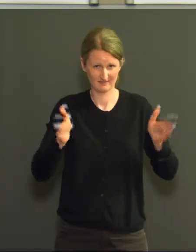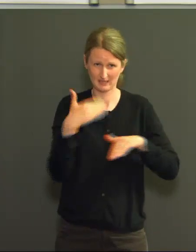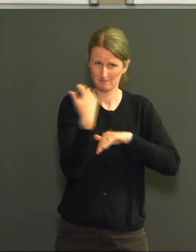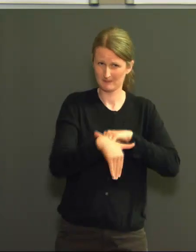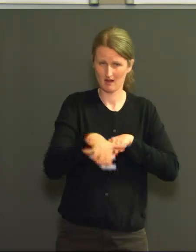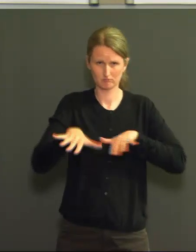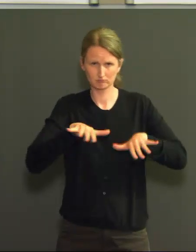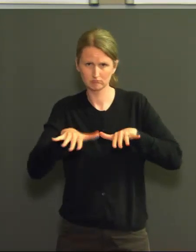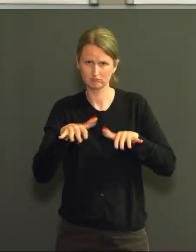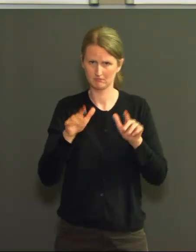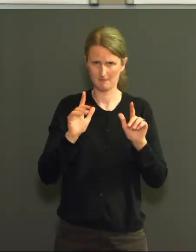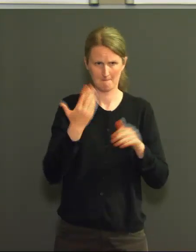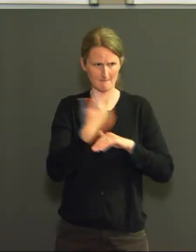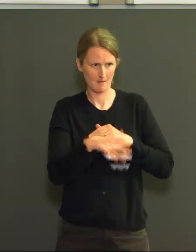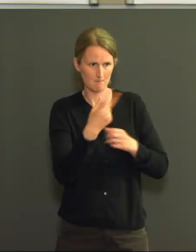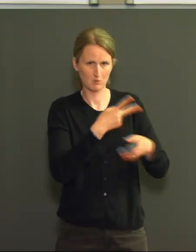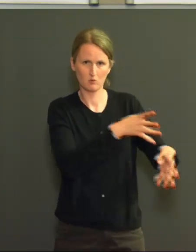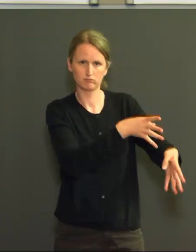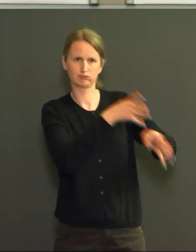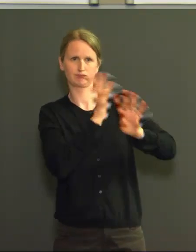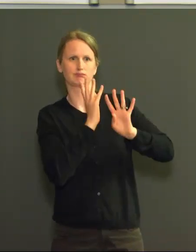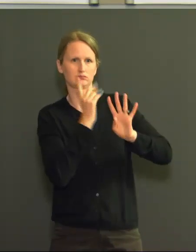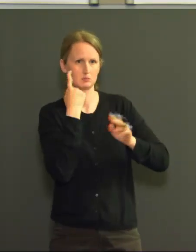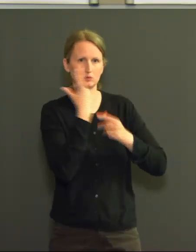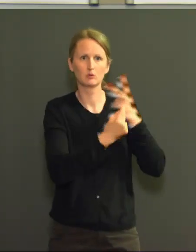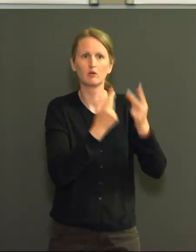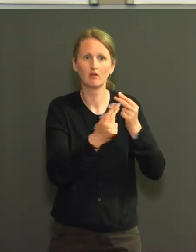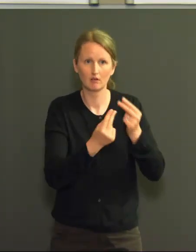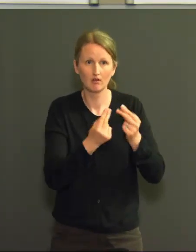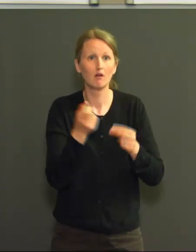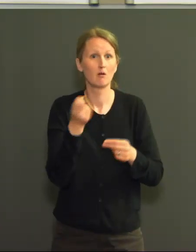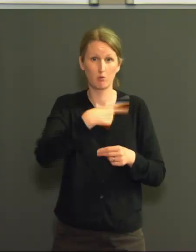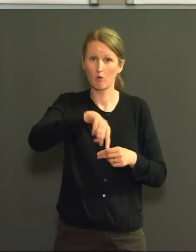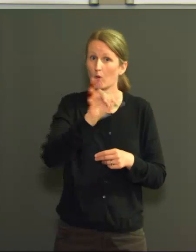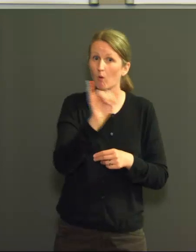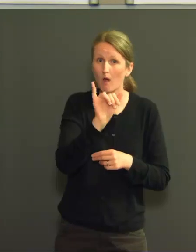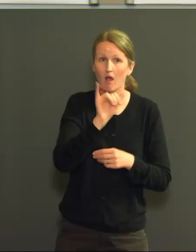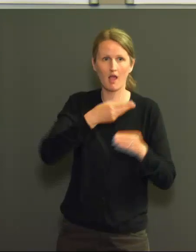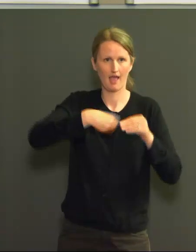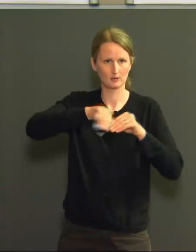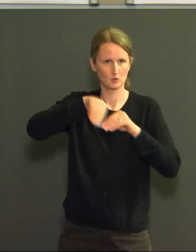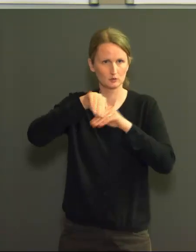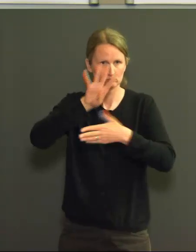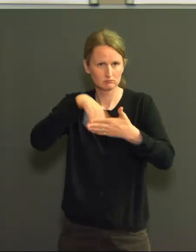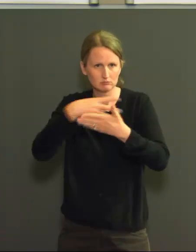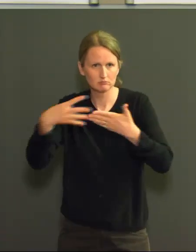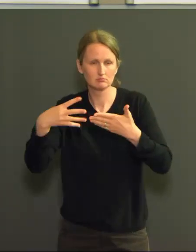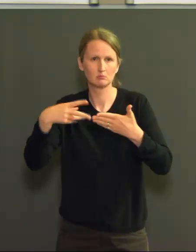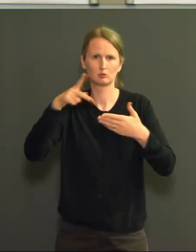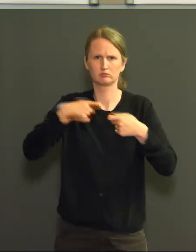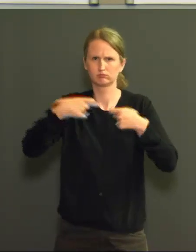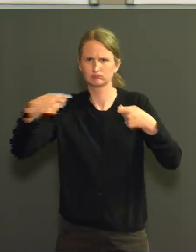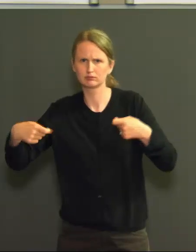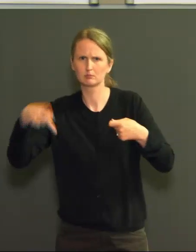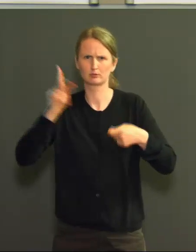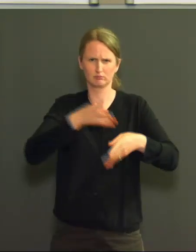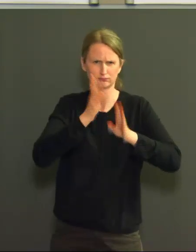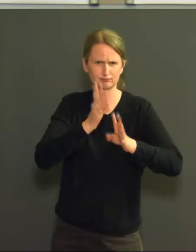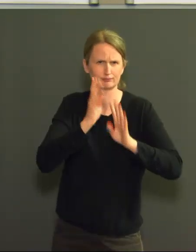lignes de vaccination et à élargir leurs créneaux horaires pour vacciner encore davantage de personnes.